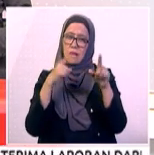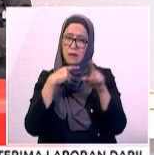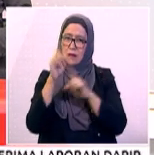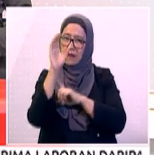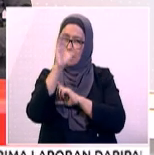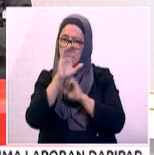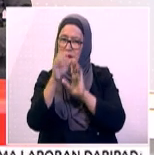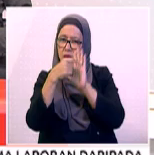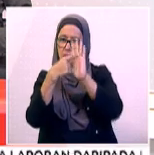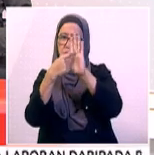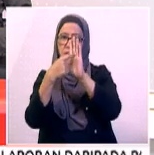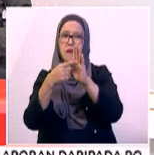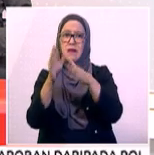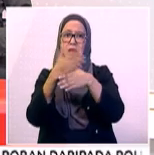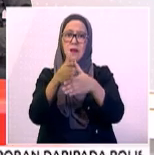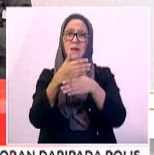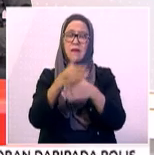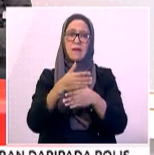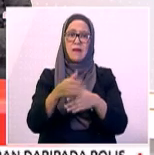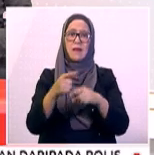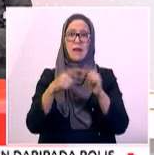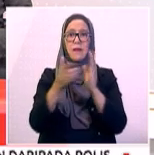Hidan Muhammad. Kita saksikan dalam Bidiva.